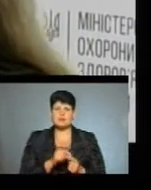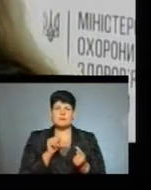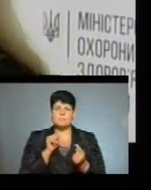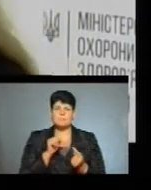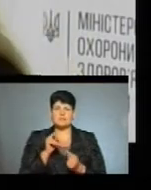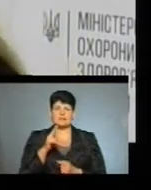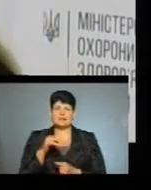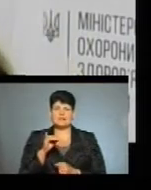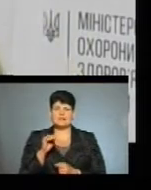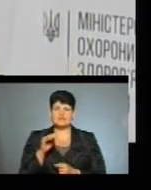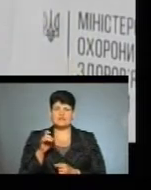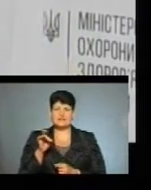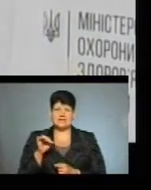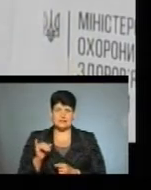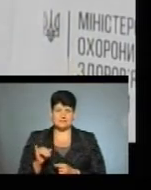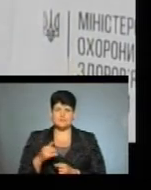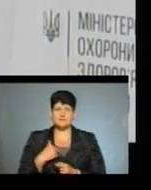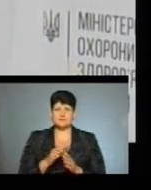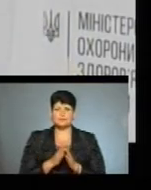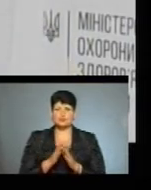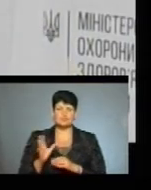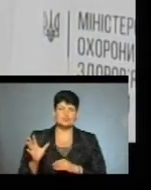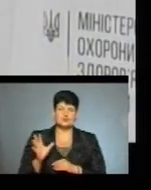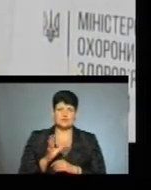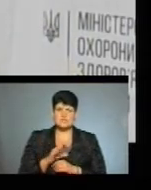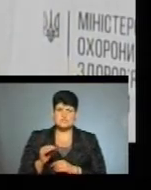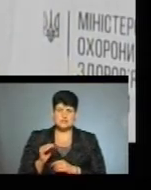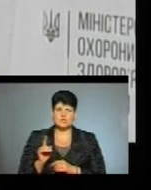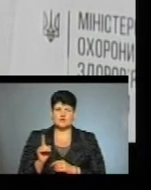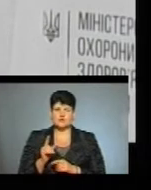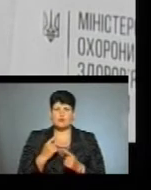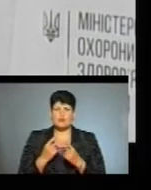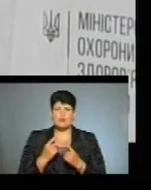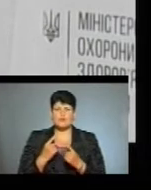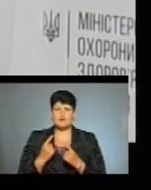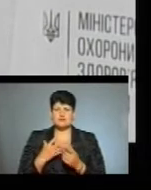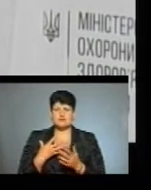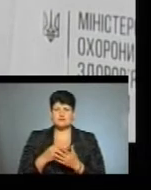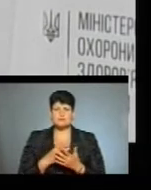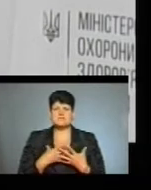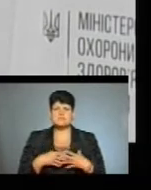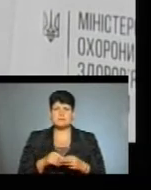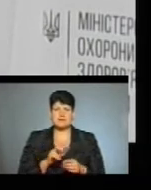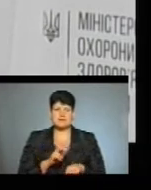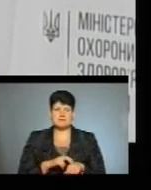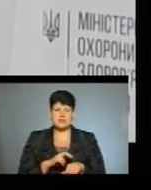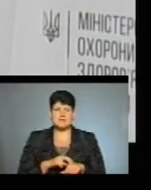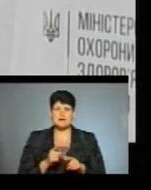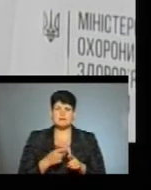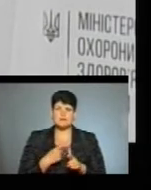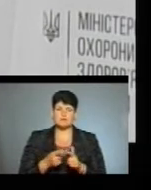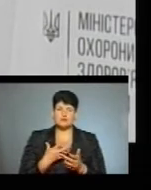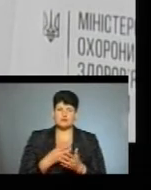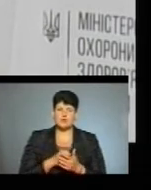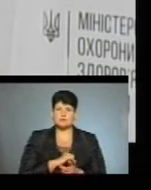дифтерії для дорослих. Ми закликаємо усіх, щоб поговорити зі своїм сімейним лікарем або своїм